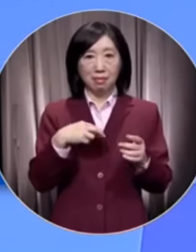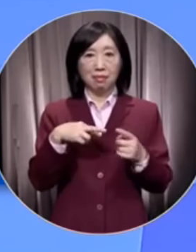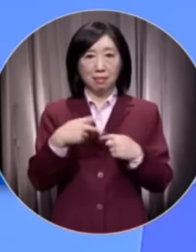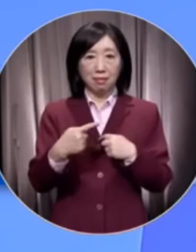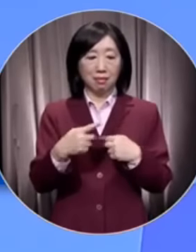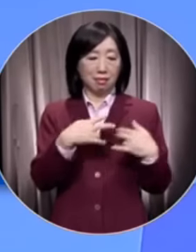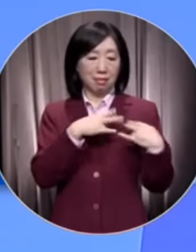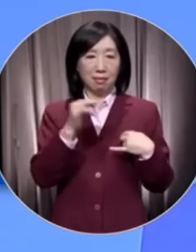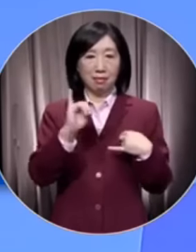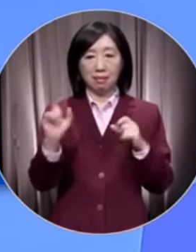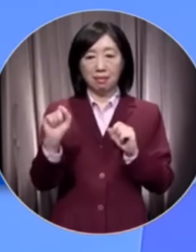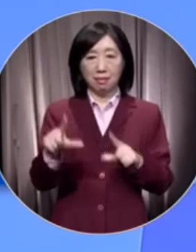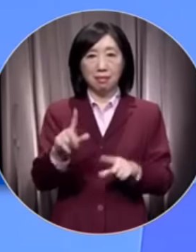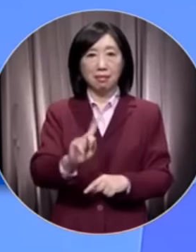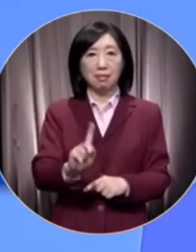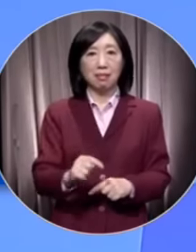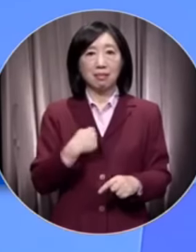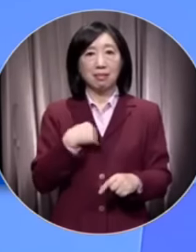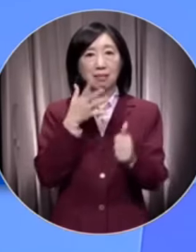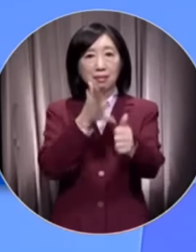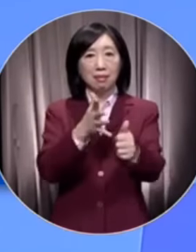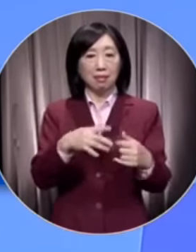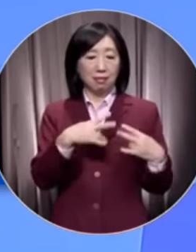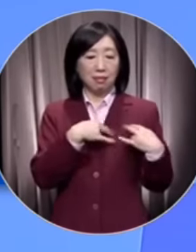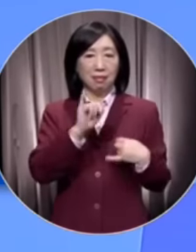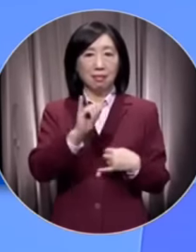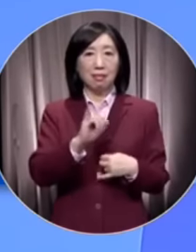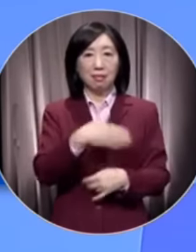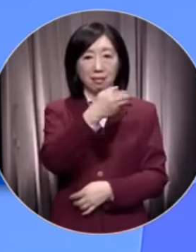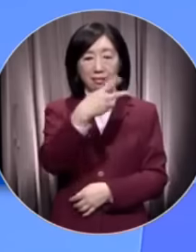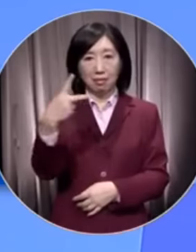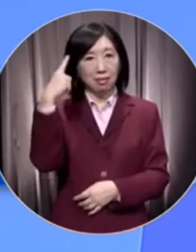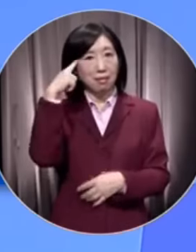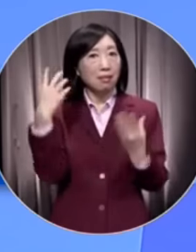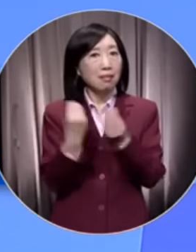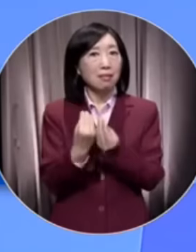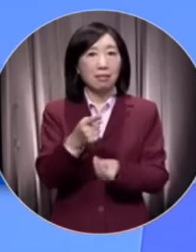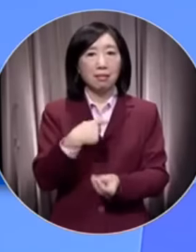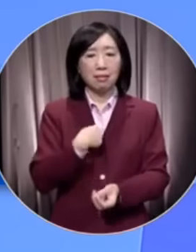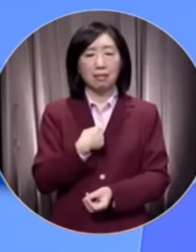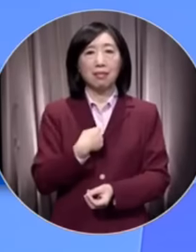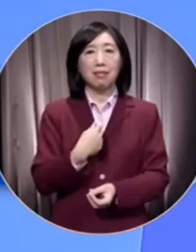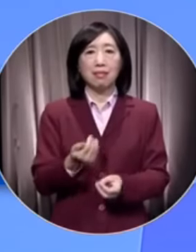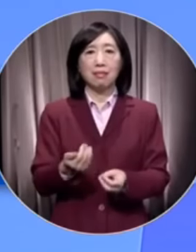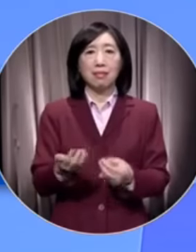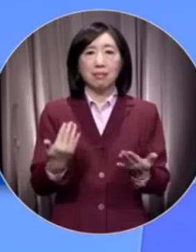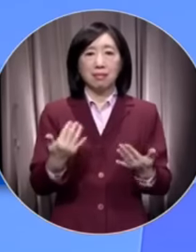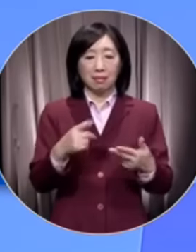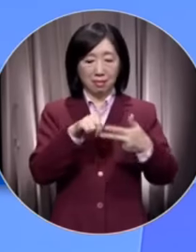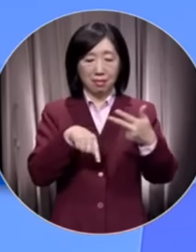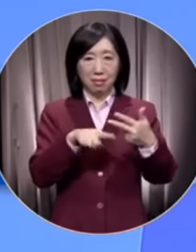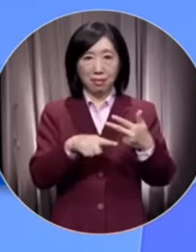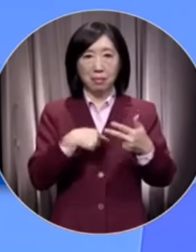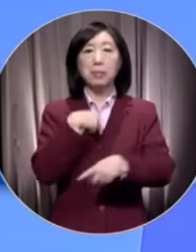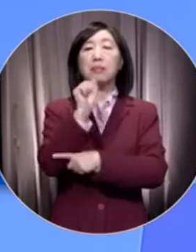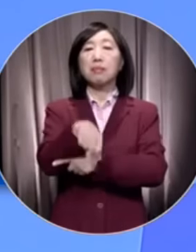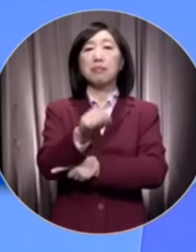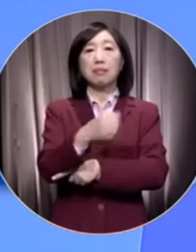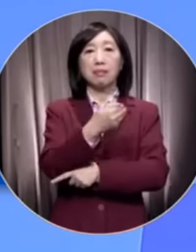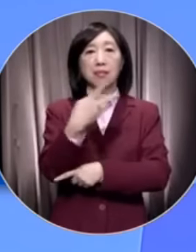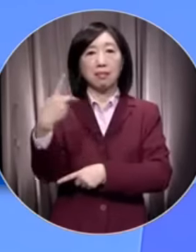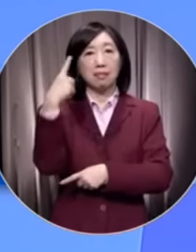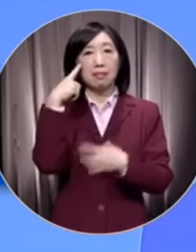同。我要请教蔡主席，九二共识我们已经很清楚，朱立伦承认九二共